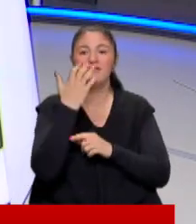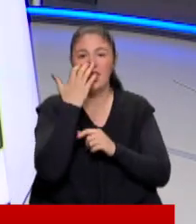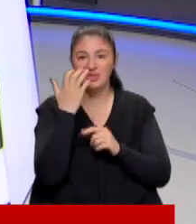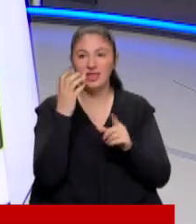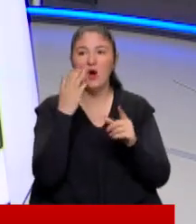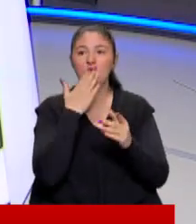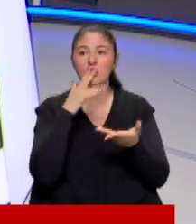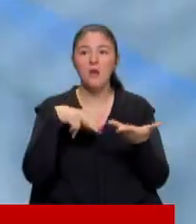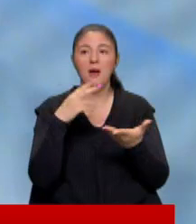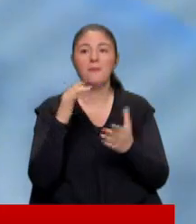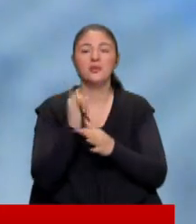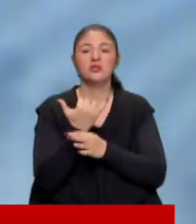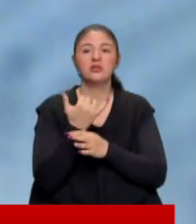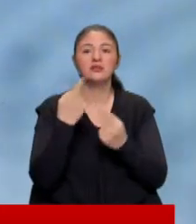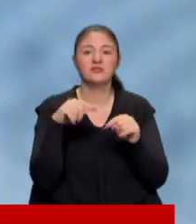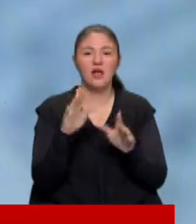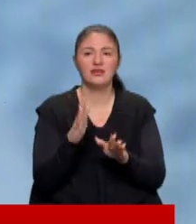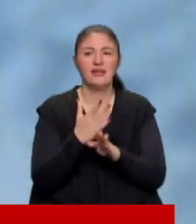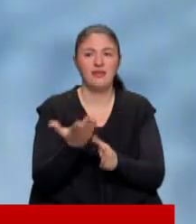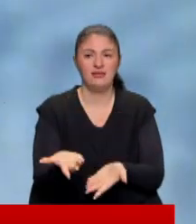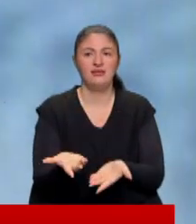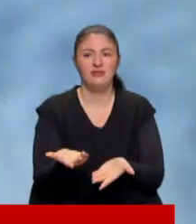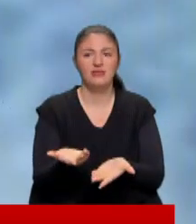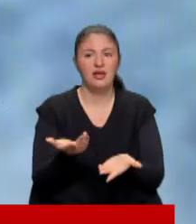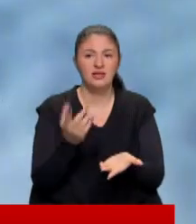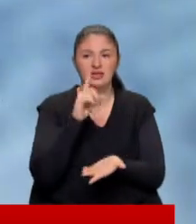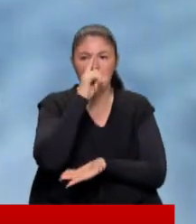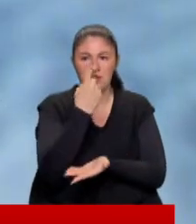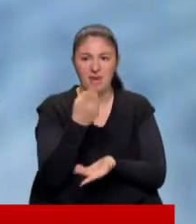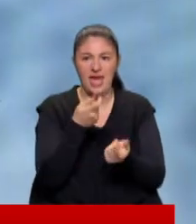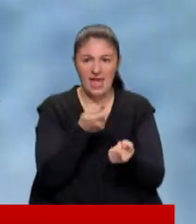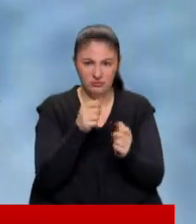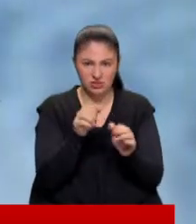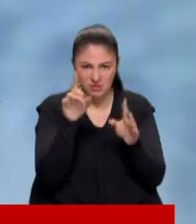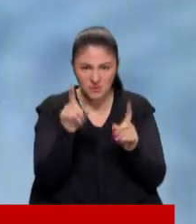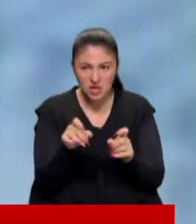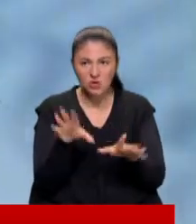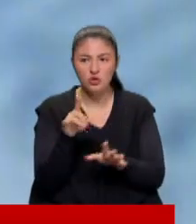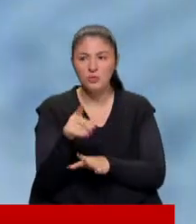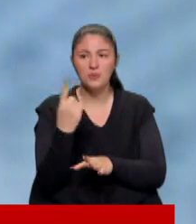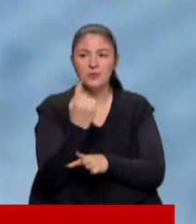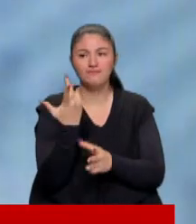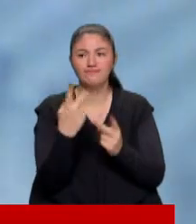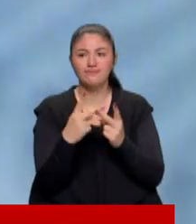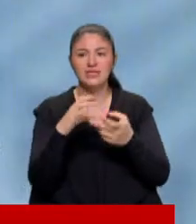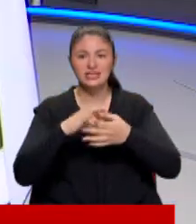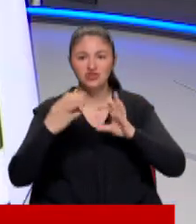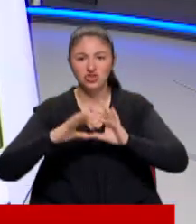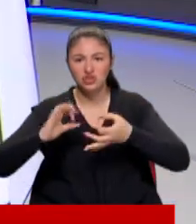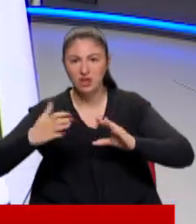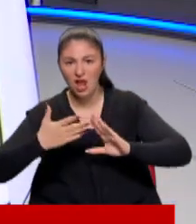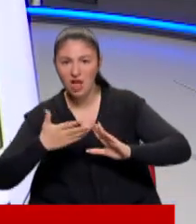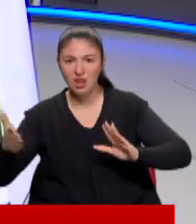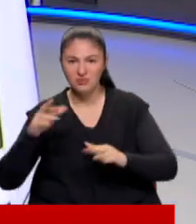becerisinde sınıfta kaldık. Neden kaldık? Yani sadece bir eğitim sistemi mi? Yoksa bu bir zincirin